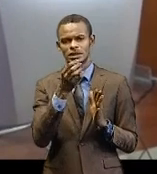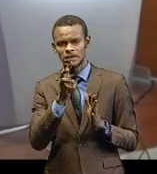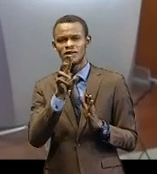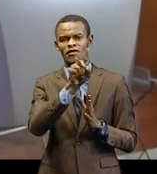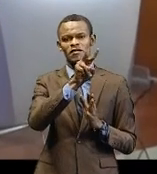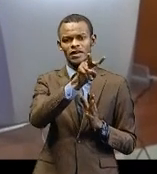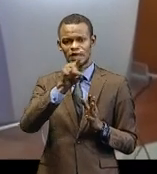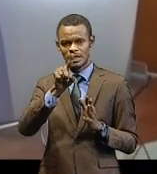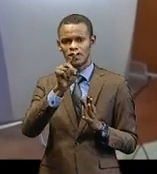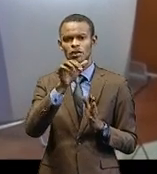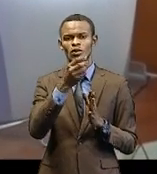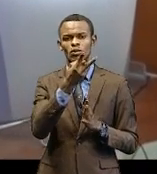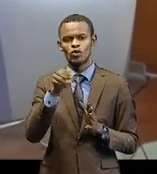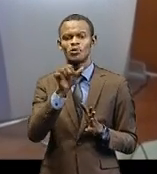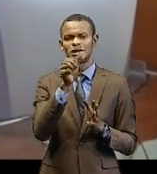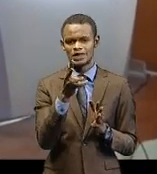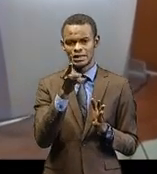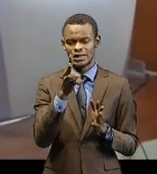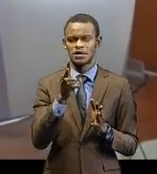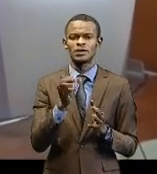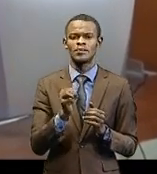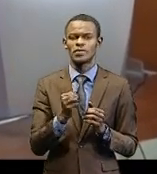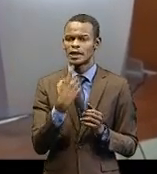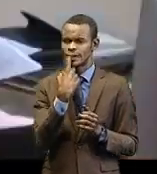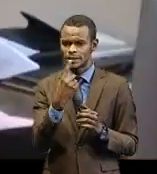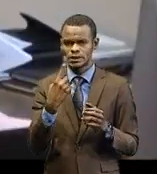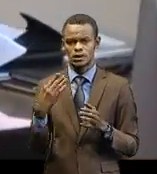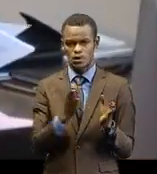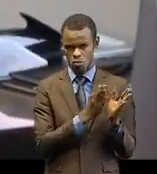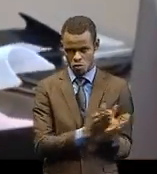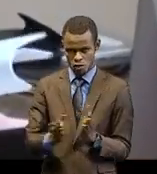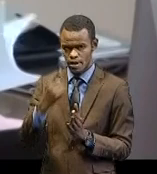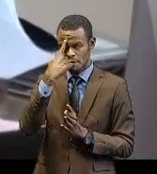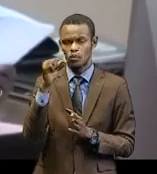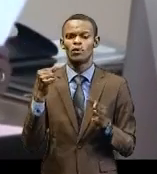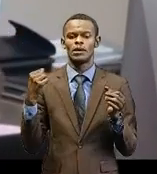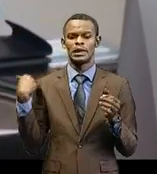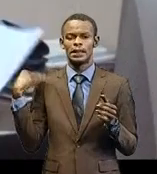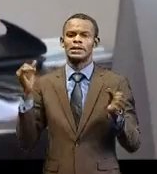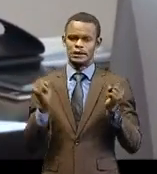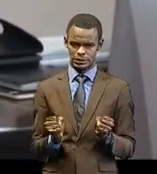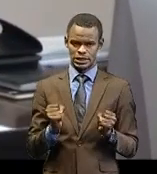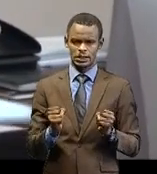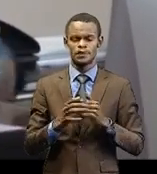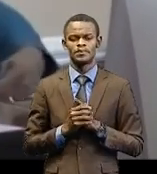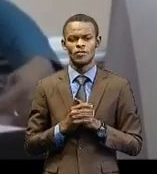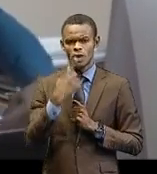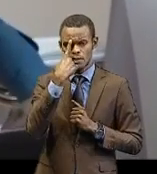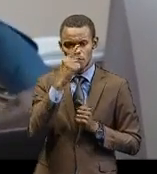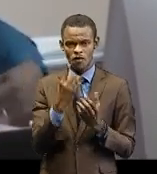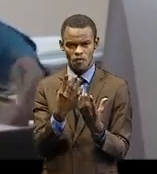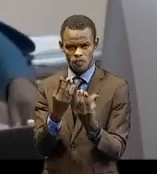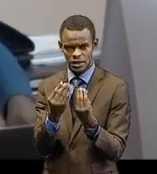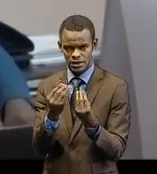mai 2021 portant mesures d'application de l'état de siège. pour en faciliter la mise en œuvre.